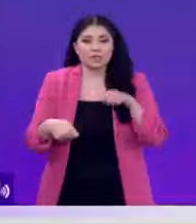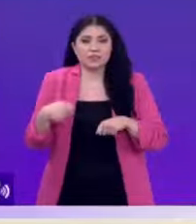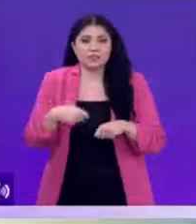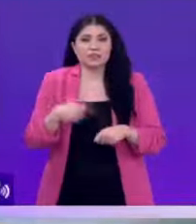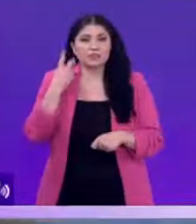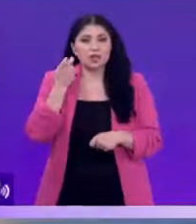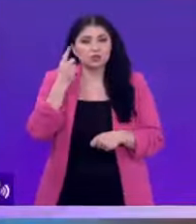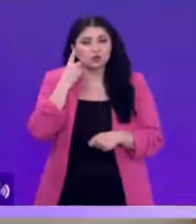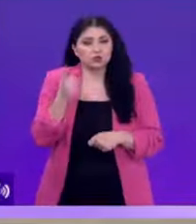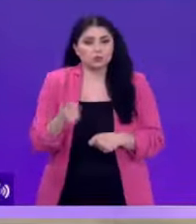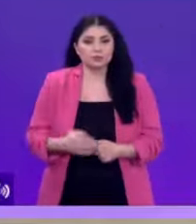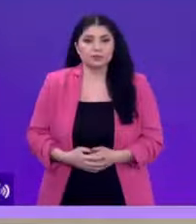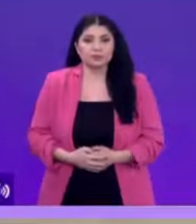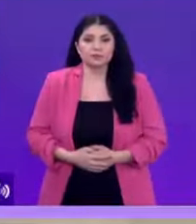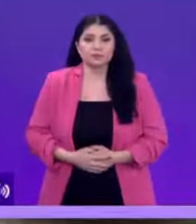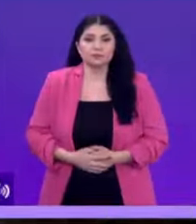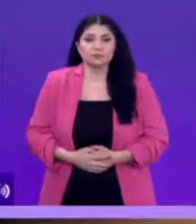că